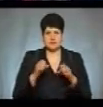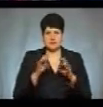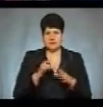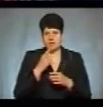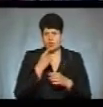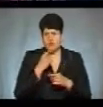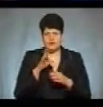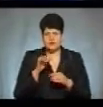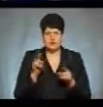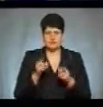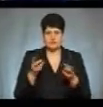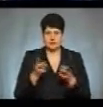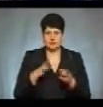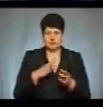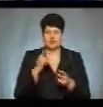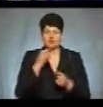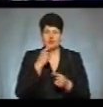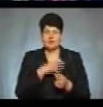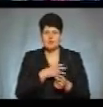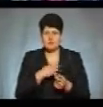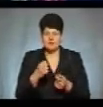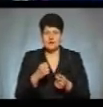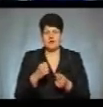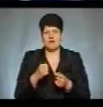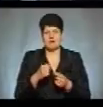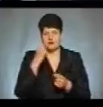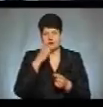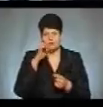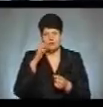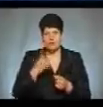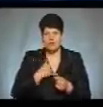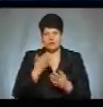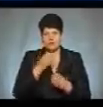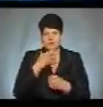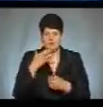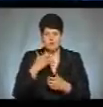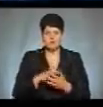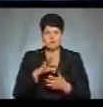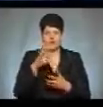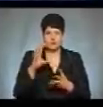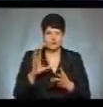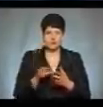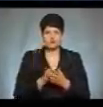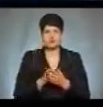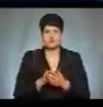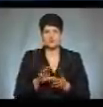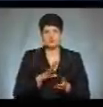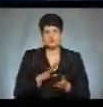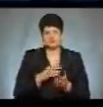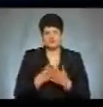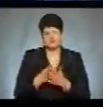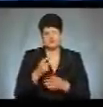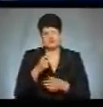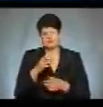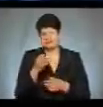було. Всю кров з мене викачали. Але, слава Богу, в мене її ще багато. Всього у клініці Зеленський пробув хвилин